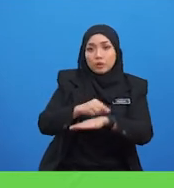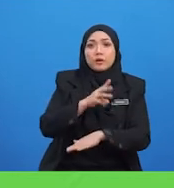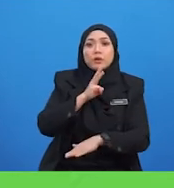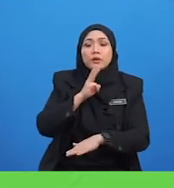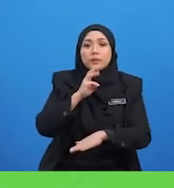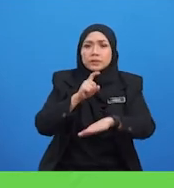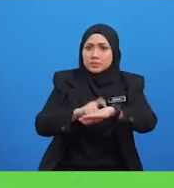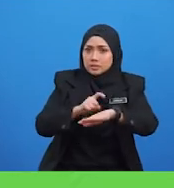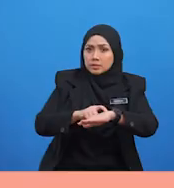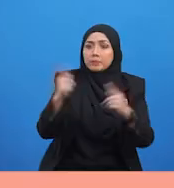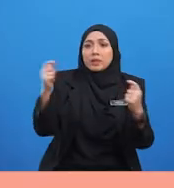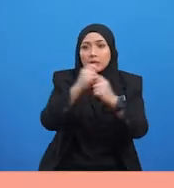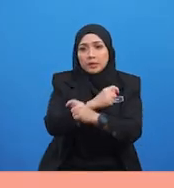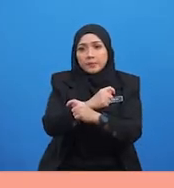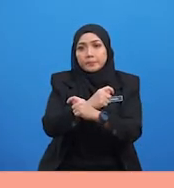semasa bertanding?